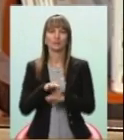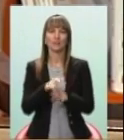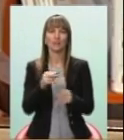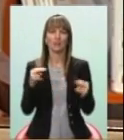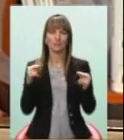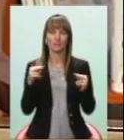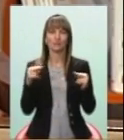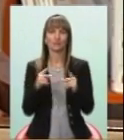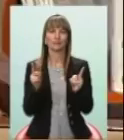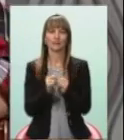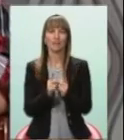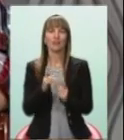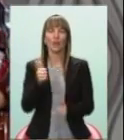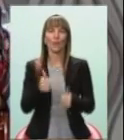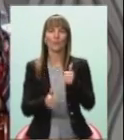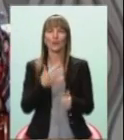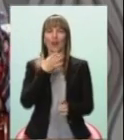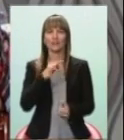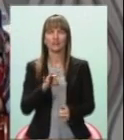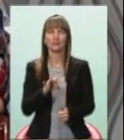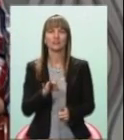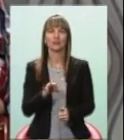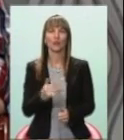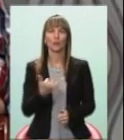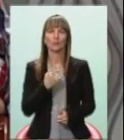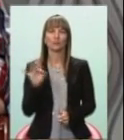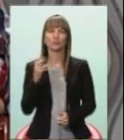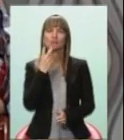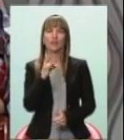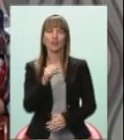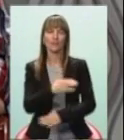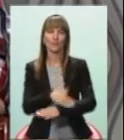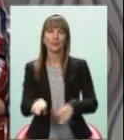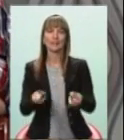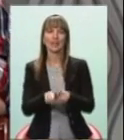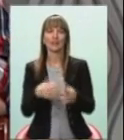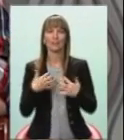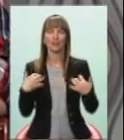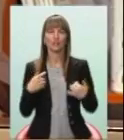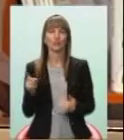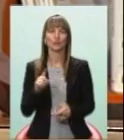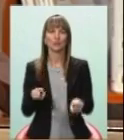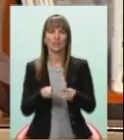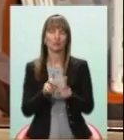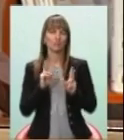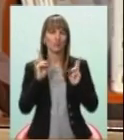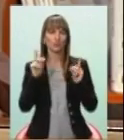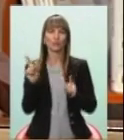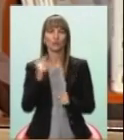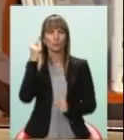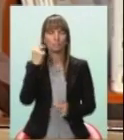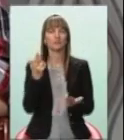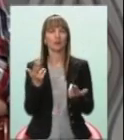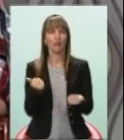На конкурс красоти. Точно, бо дуже часто ми спостерігаємо на вулицях навіть таких тваринок, що з такими зачісками, що думаєш,